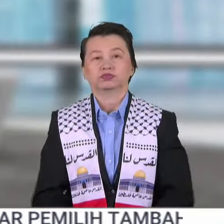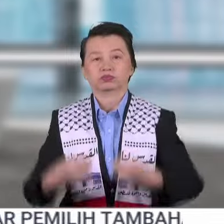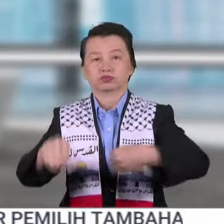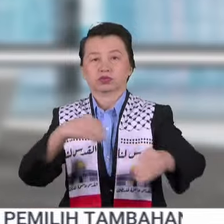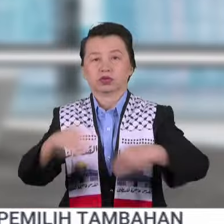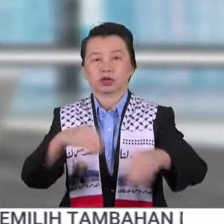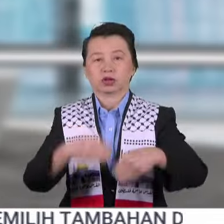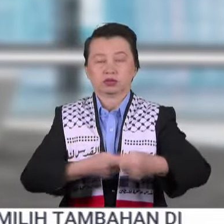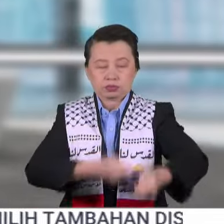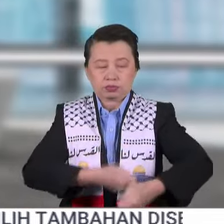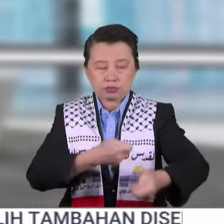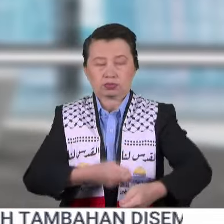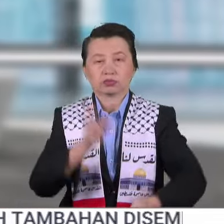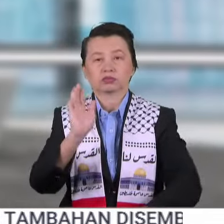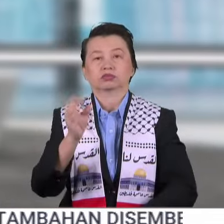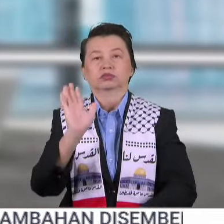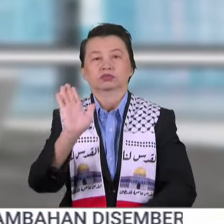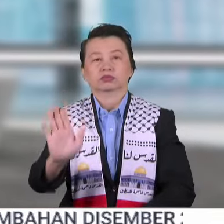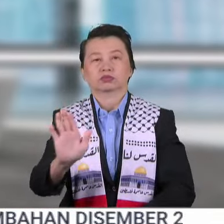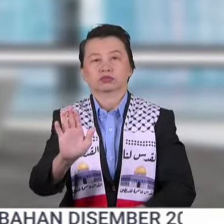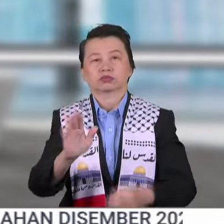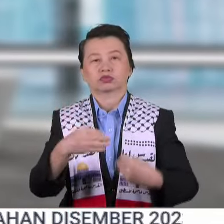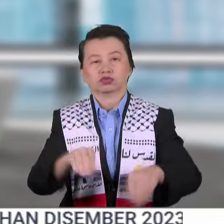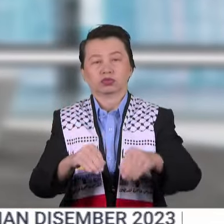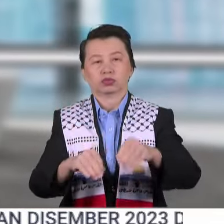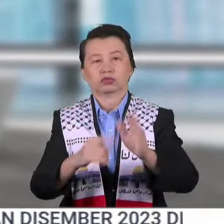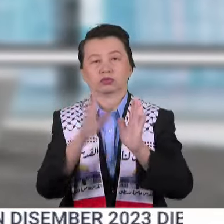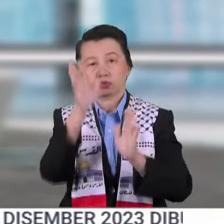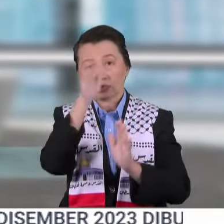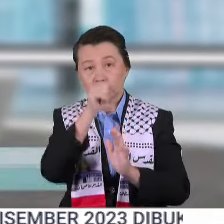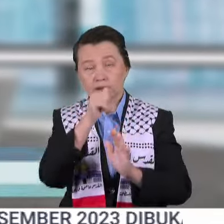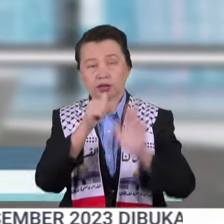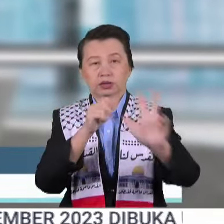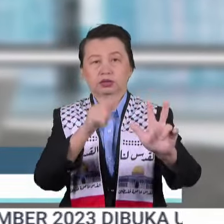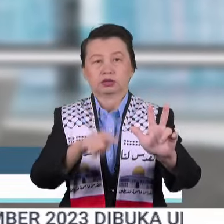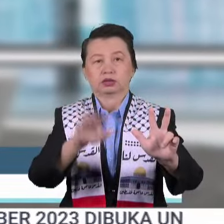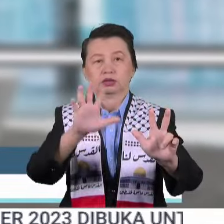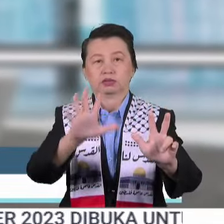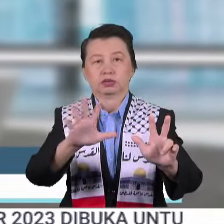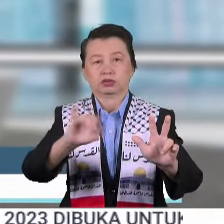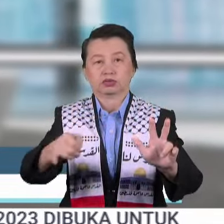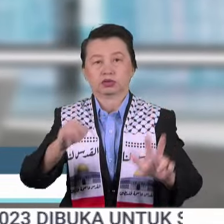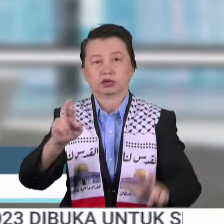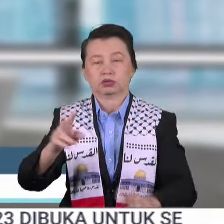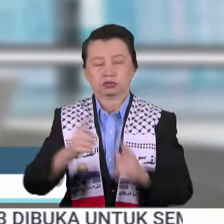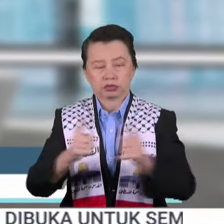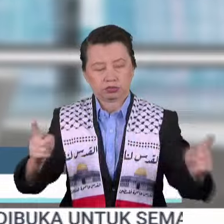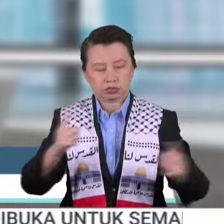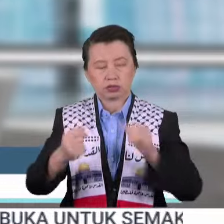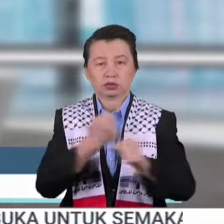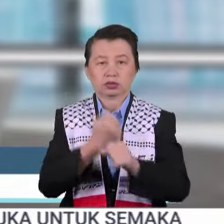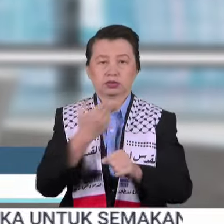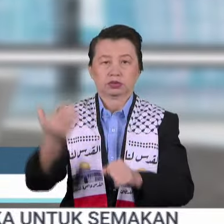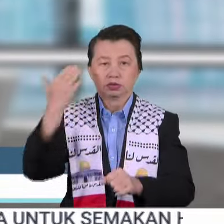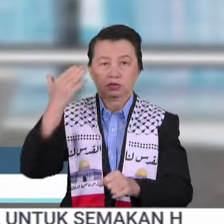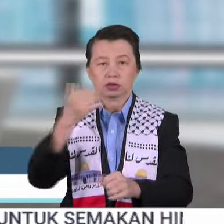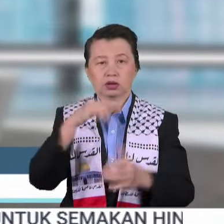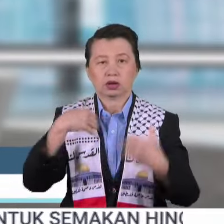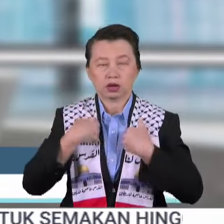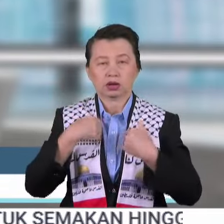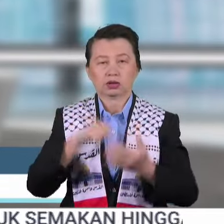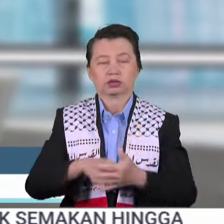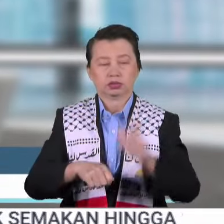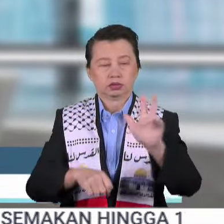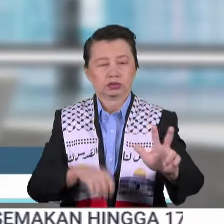Jualan Agro Madani di Melaka catat nilai jualan RM3.5 juta ringgit sepanjang tahun lalu. Ia melalui pelaksanaan program itu di